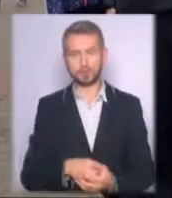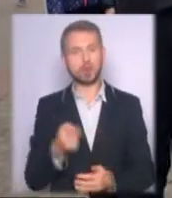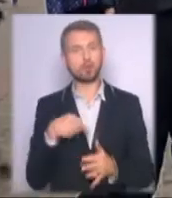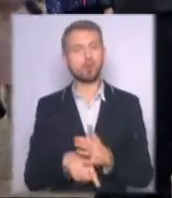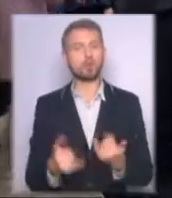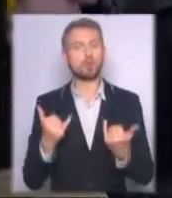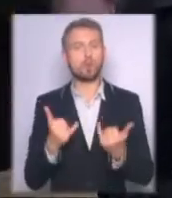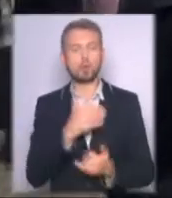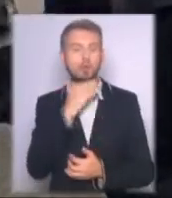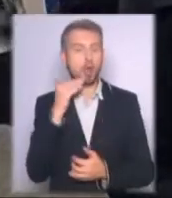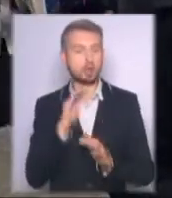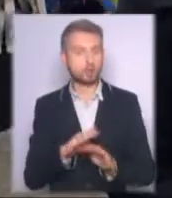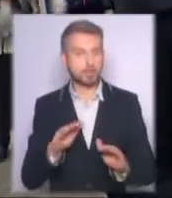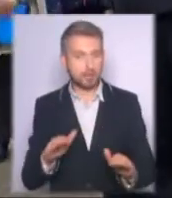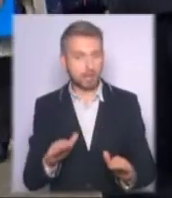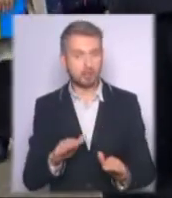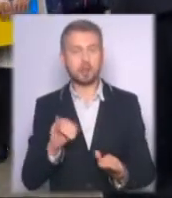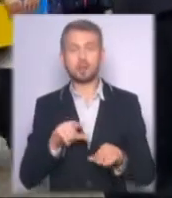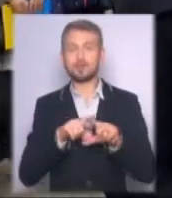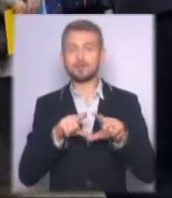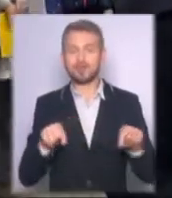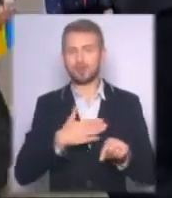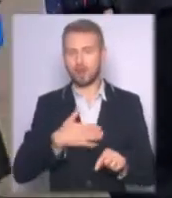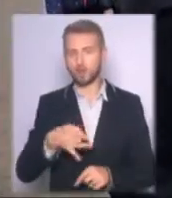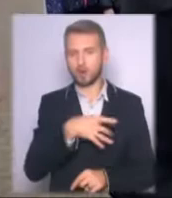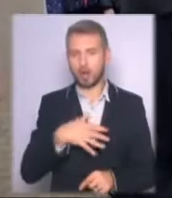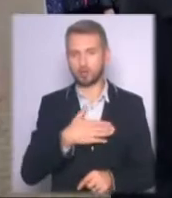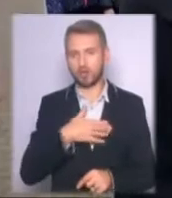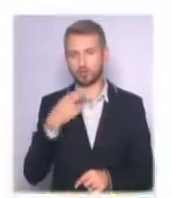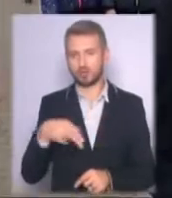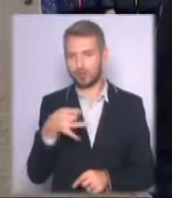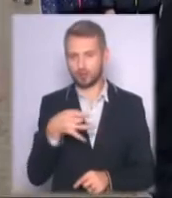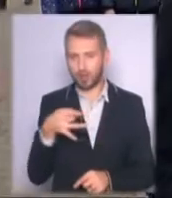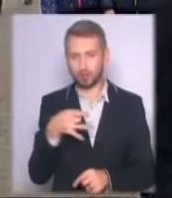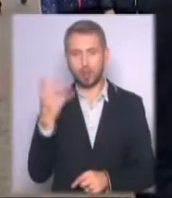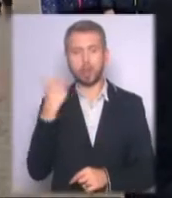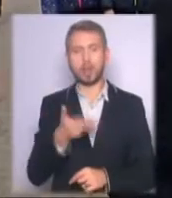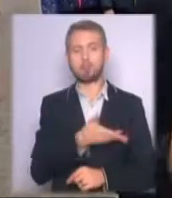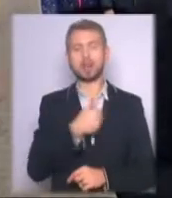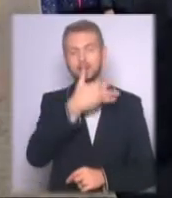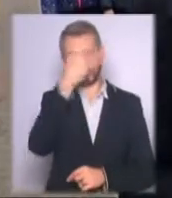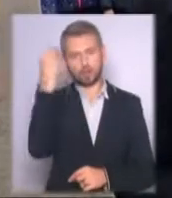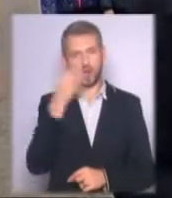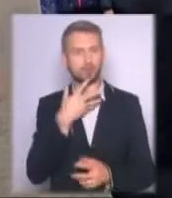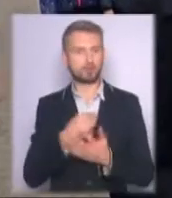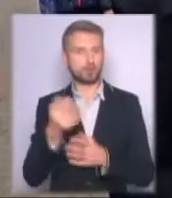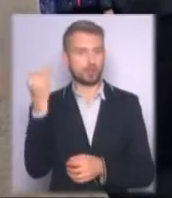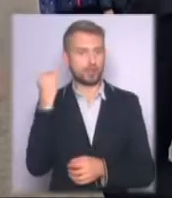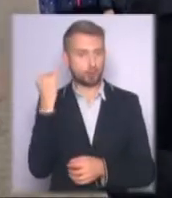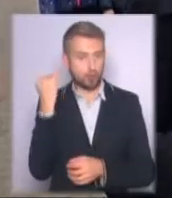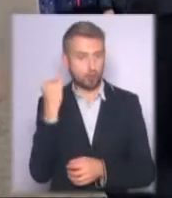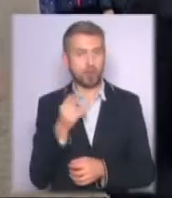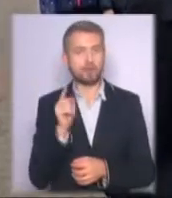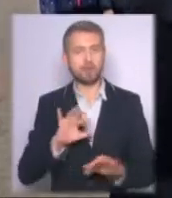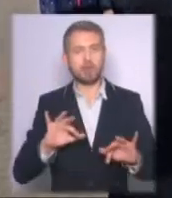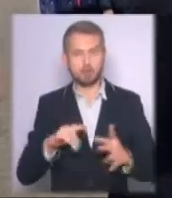сьогодні багато дітей зі шкіл нашого району, нашого Деснянського району. Коли ми забуваємо свою історію, вона трапляється